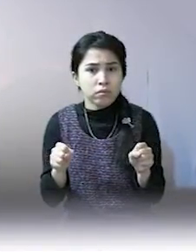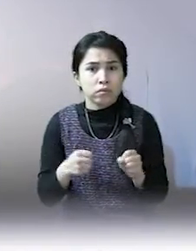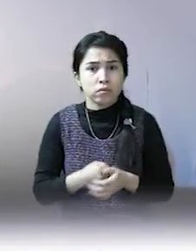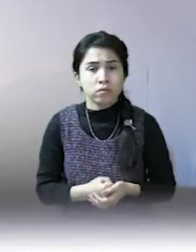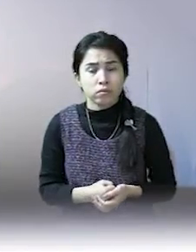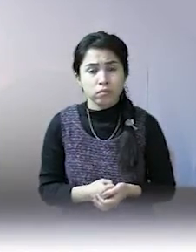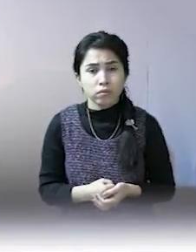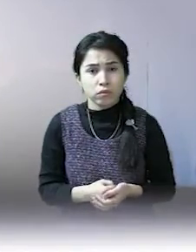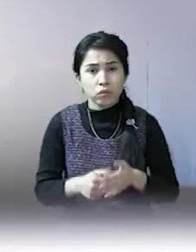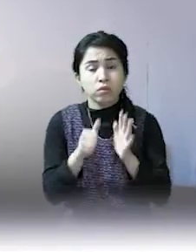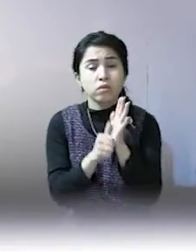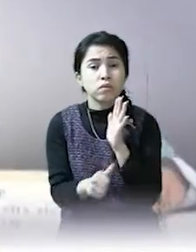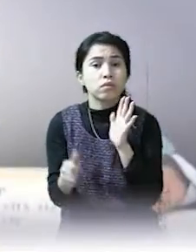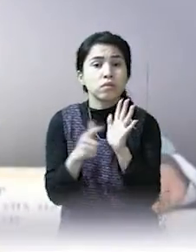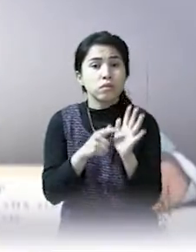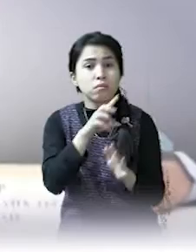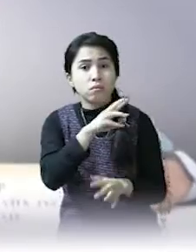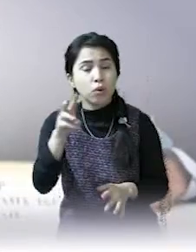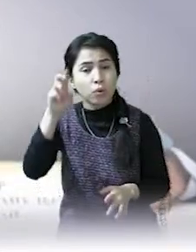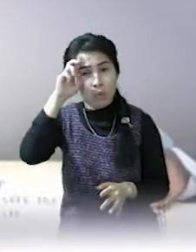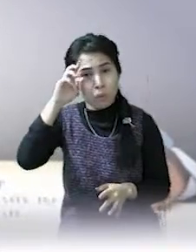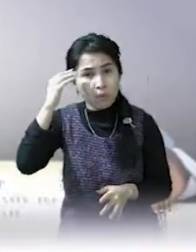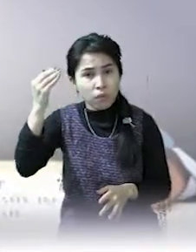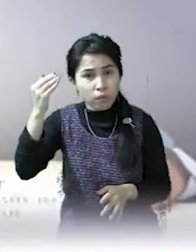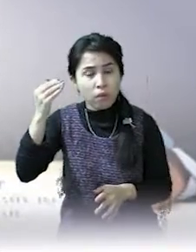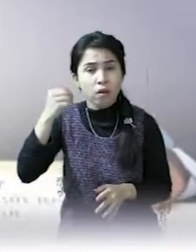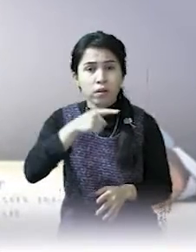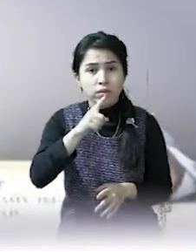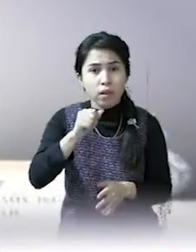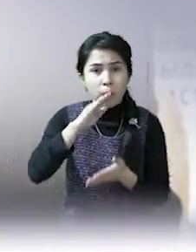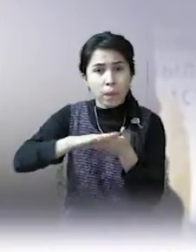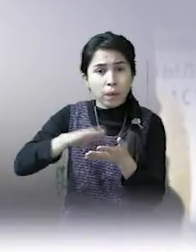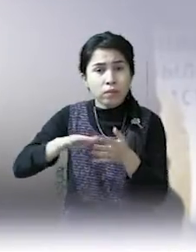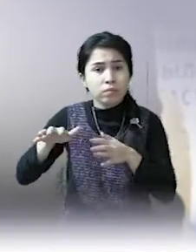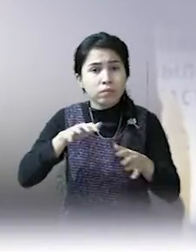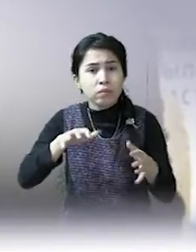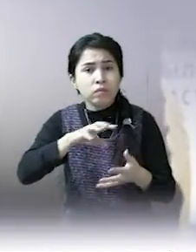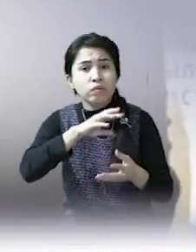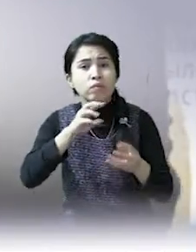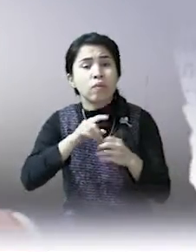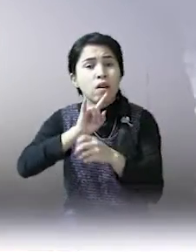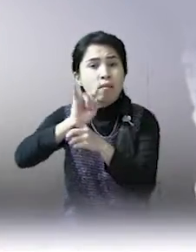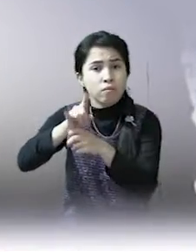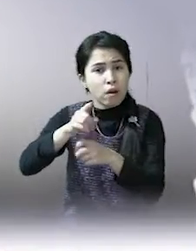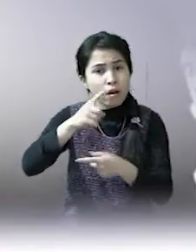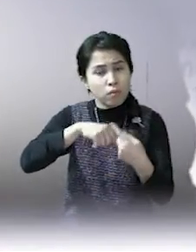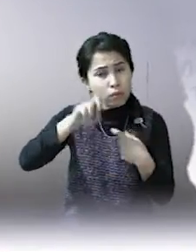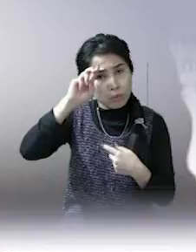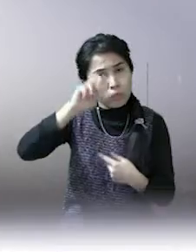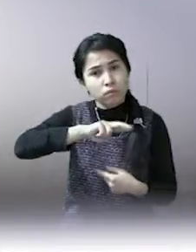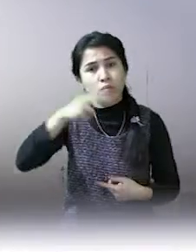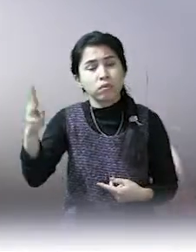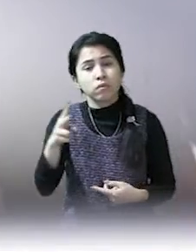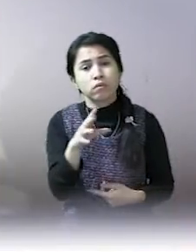кейінгі жағымды жаңалық көппалалы жанұяларды жадыратты. Өткені мемлекет олардың табысына қарамастан әр баласына қосымша